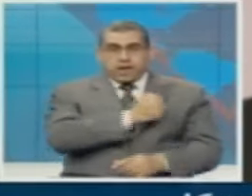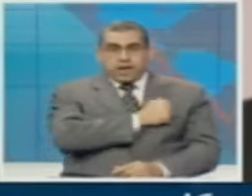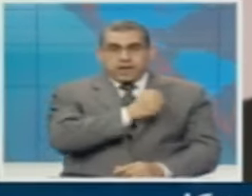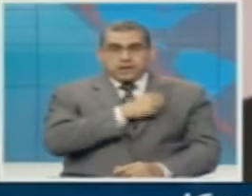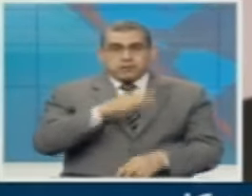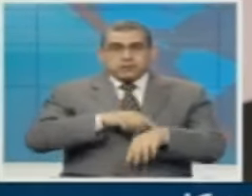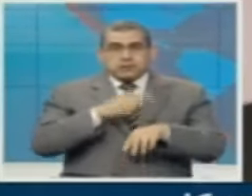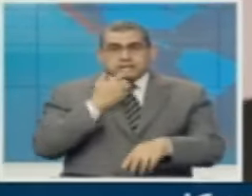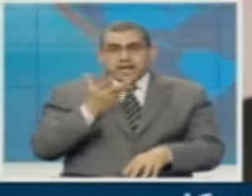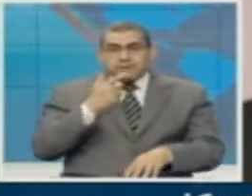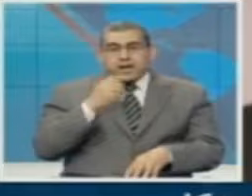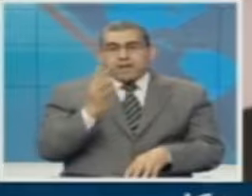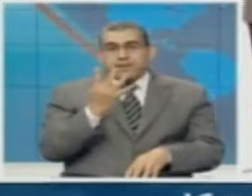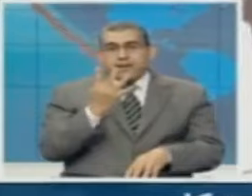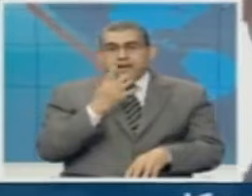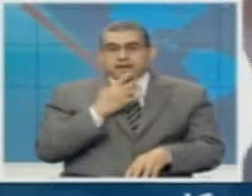بمدة تصل إلى